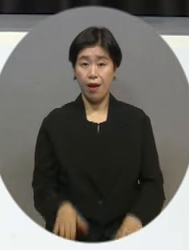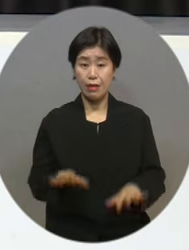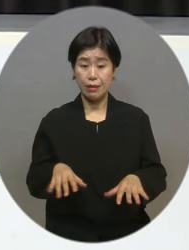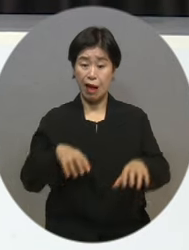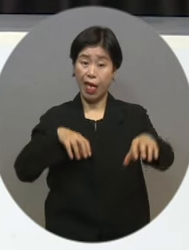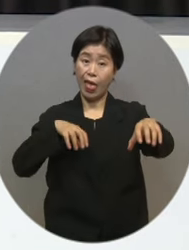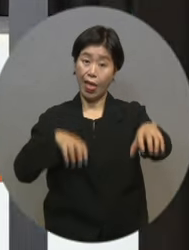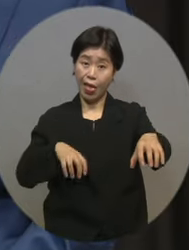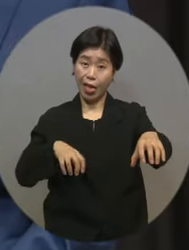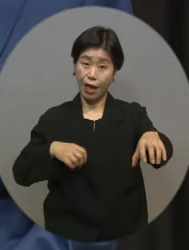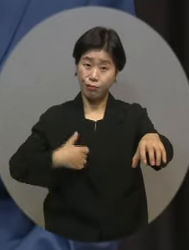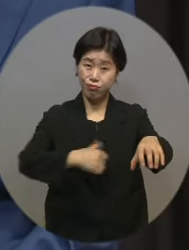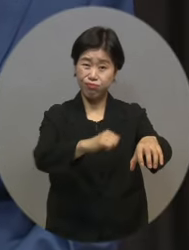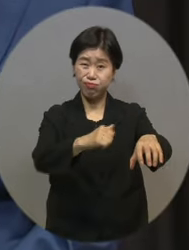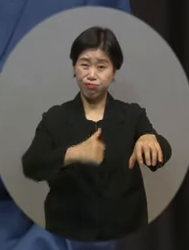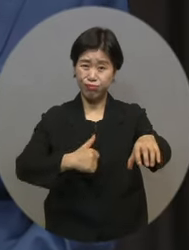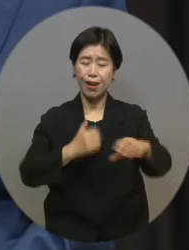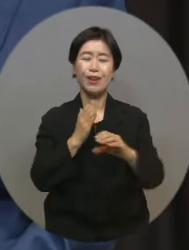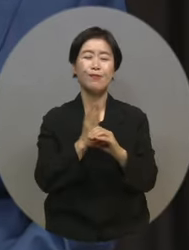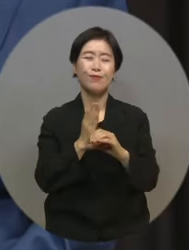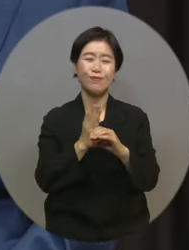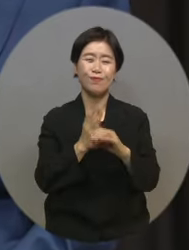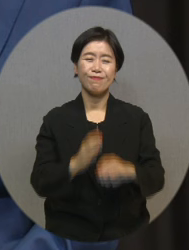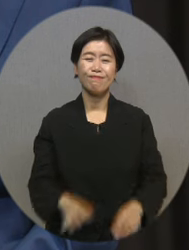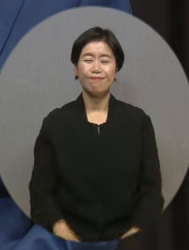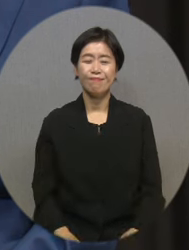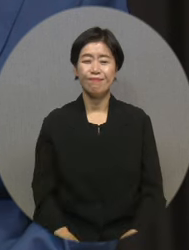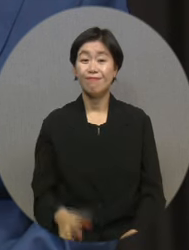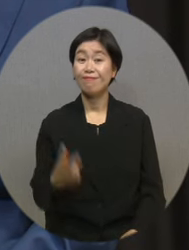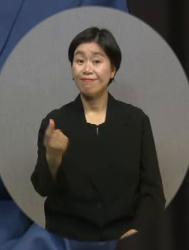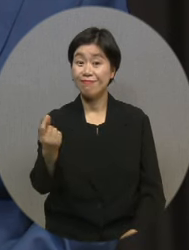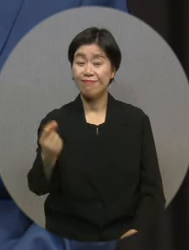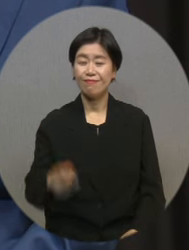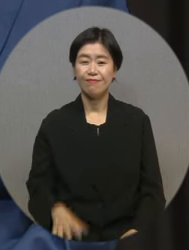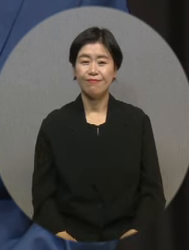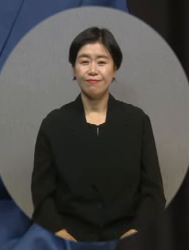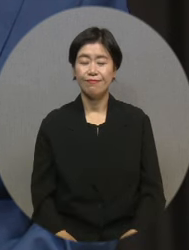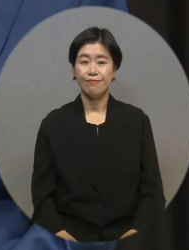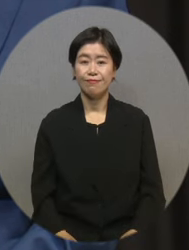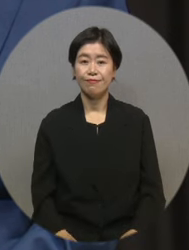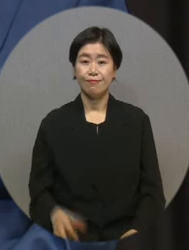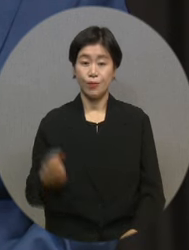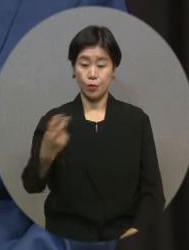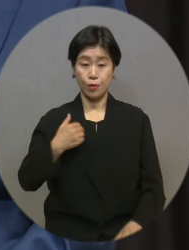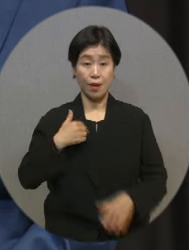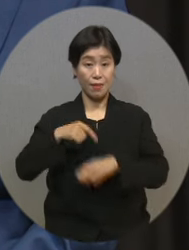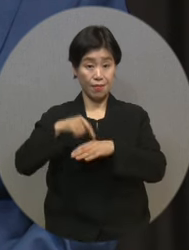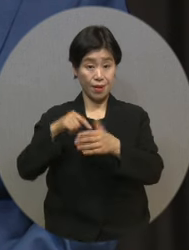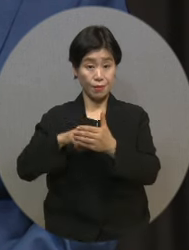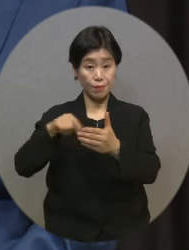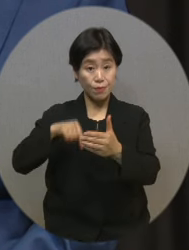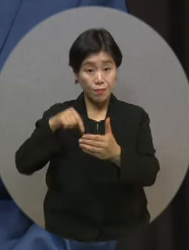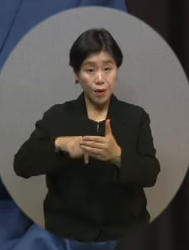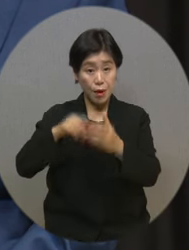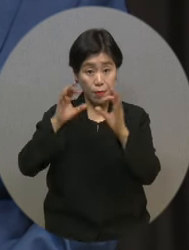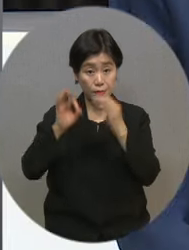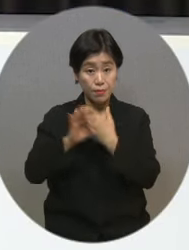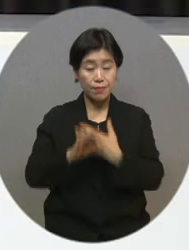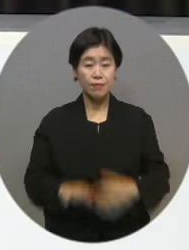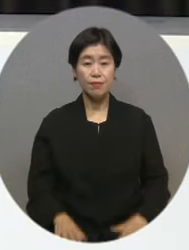지금 왕복하고 있는 그렇구나. 이런 상황이고요. 또 네. 이제 마음적으로